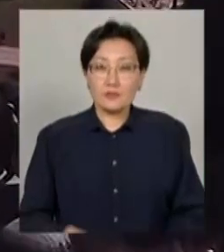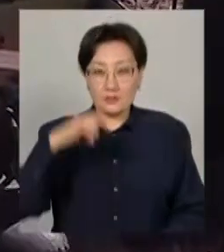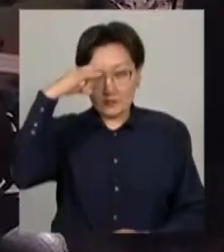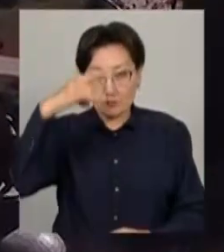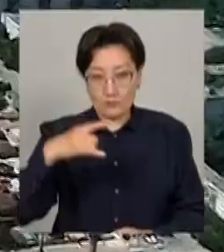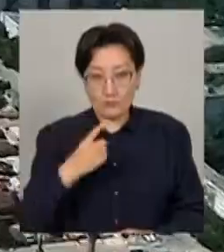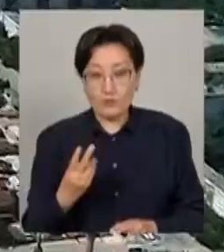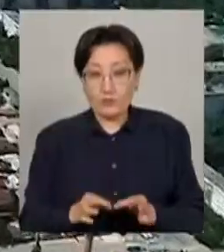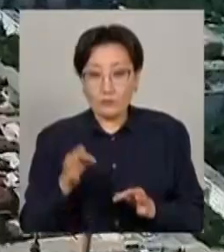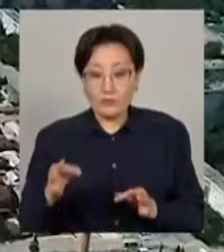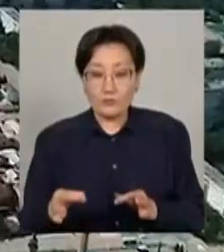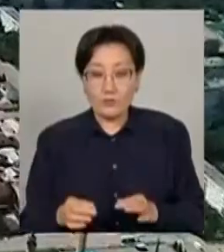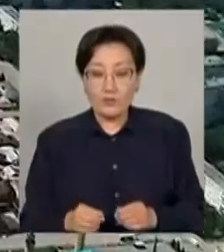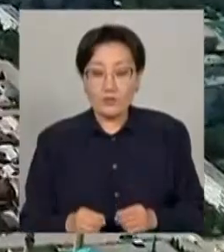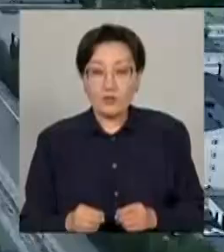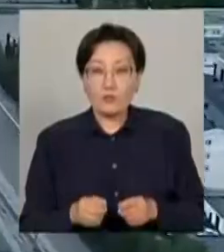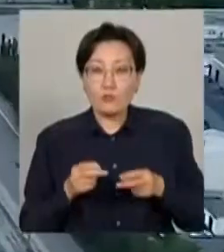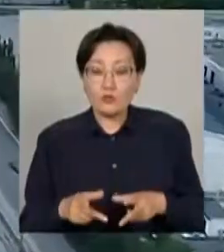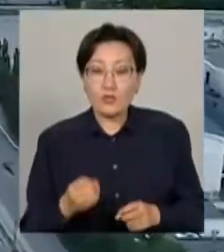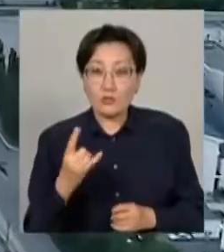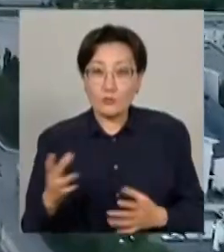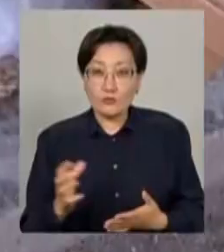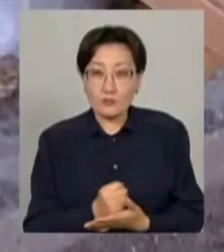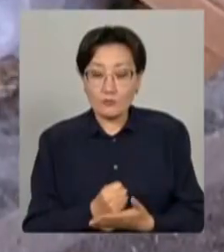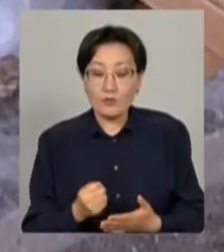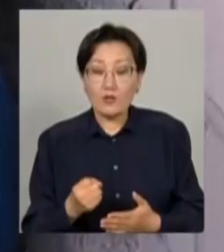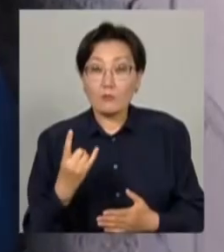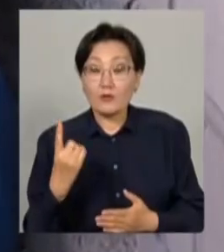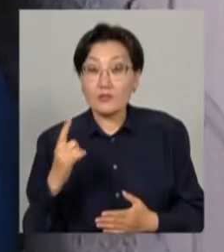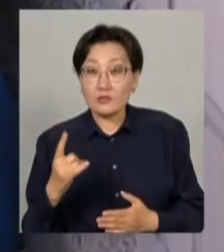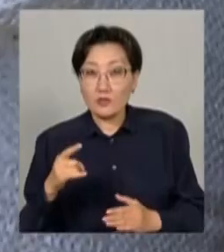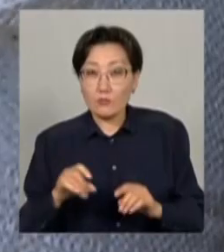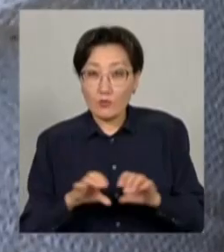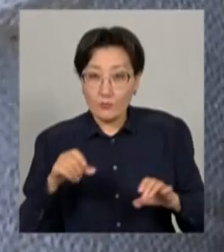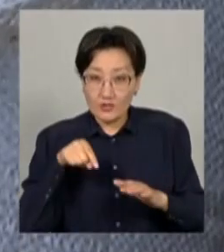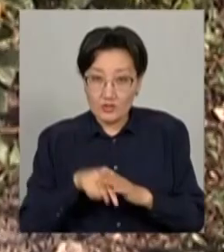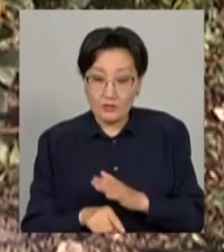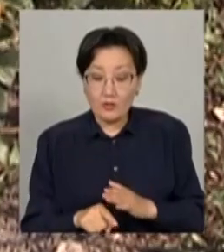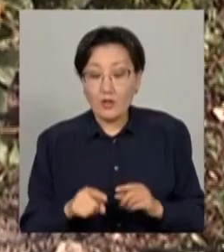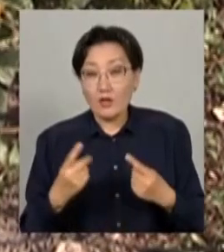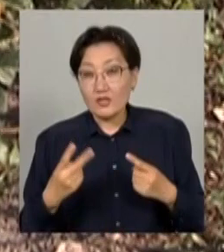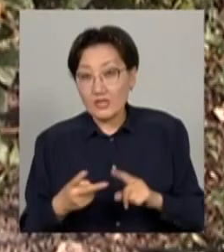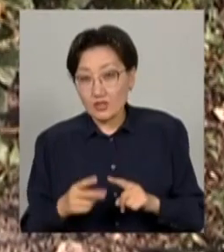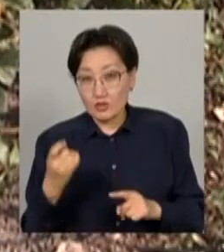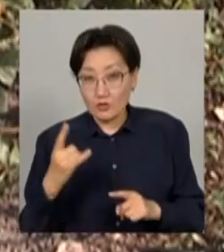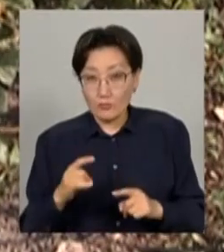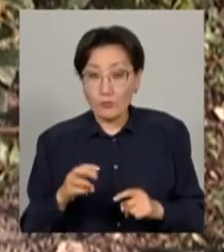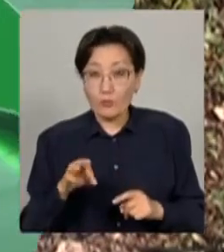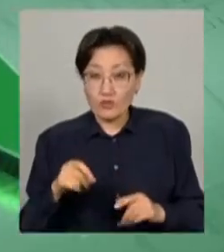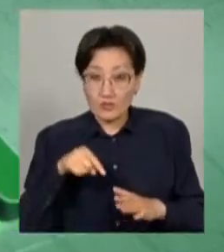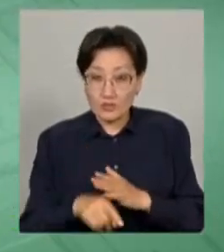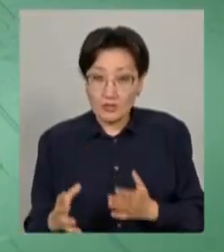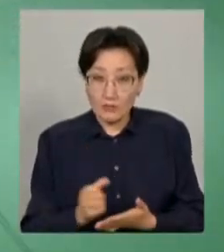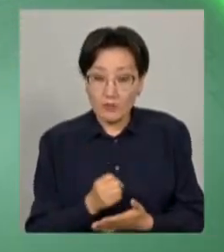Еліміздің екі өңірінен тастанды сәбилер табылды. Біреуі құбырдан, енді бірі қоқыс жәшігінен анықталған. Балалардың жағдайы қалай?